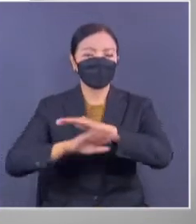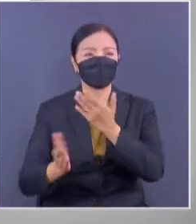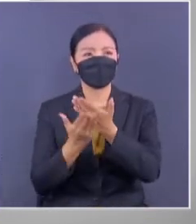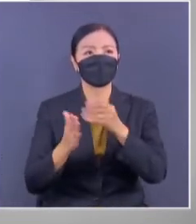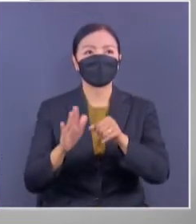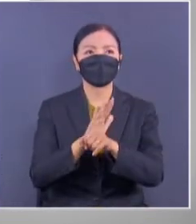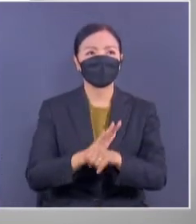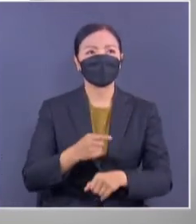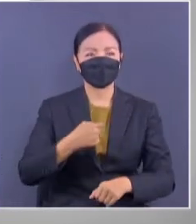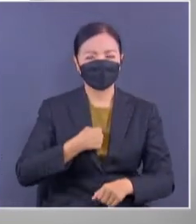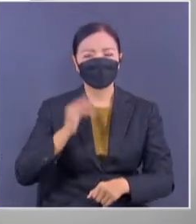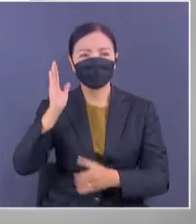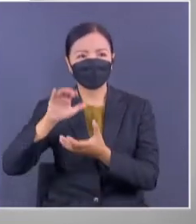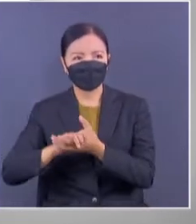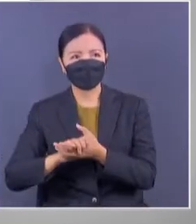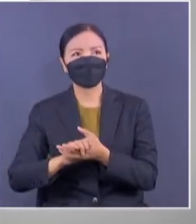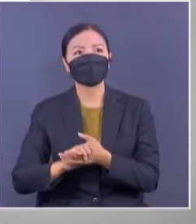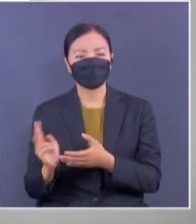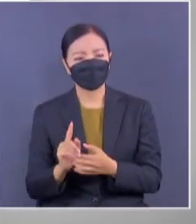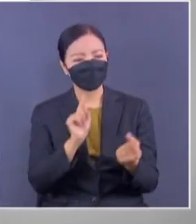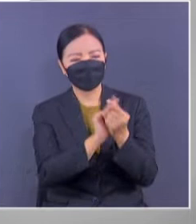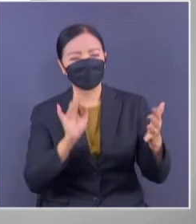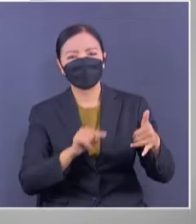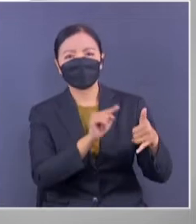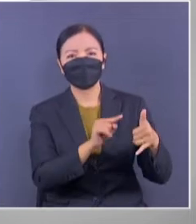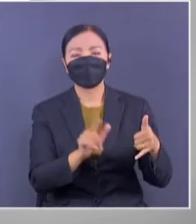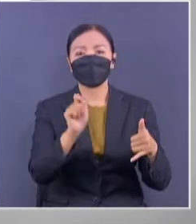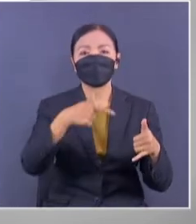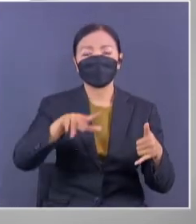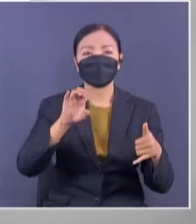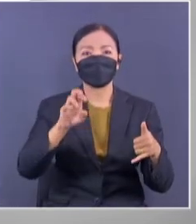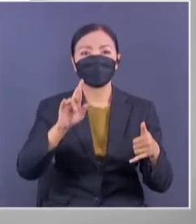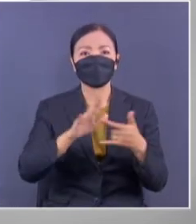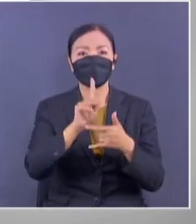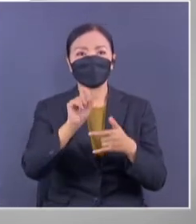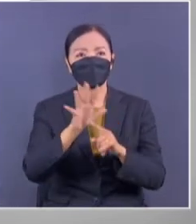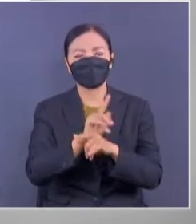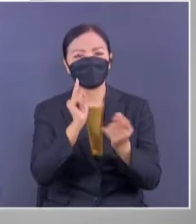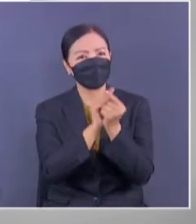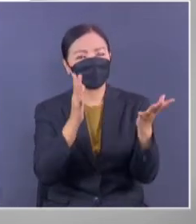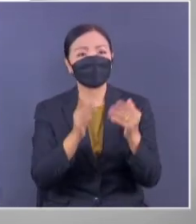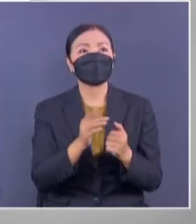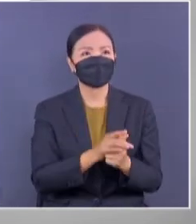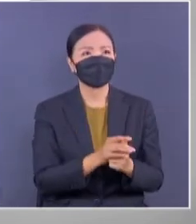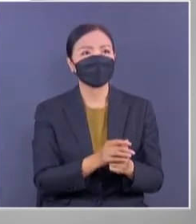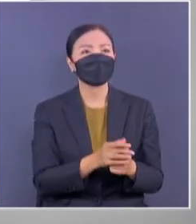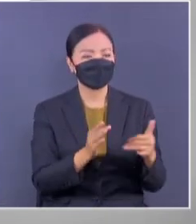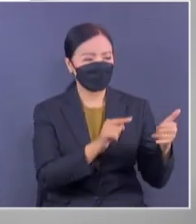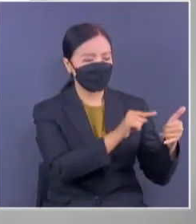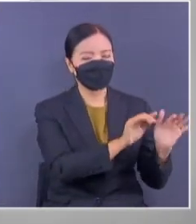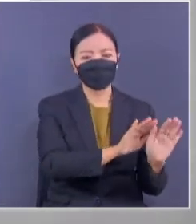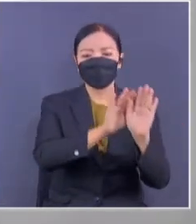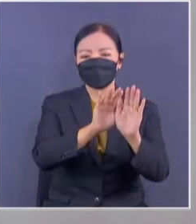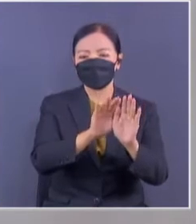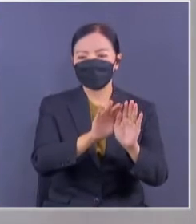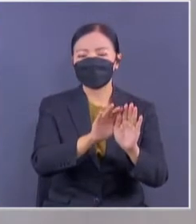นเธอและสามีคุณเมฆไม่เคยรู้จักกับอภิรักษ์มาก่อนที่จะซื้อคอนโดโดยคอนโดเป็นการซื้อแบบขายฝากผ่านนายหน้าซึ่งตอนที่